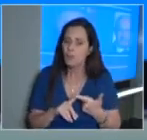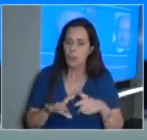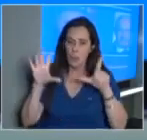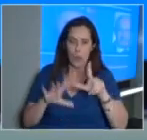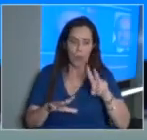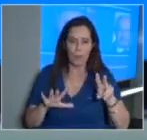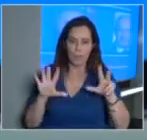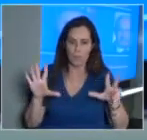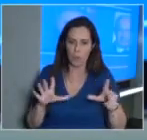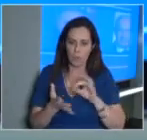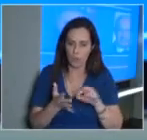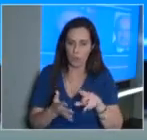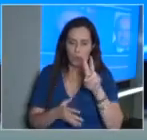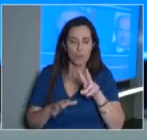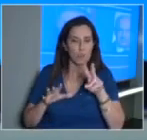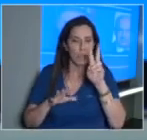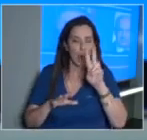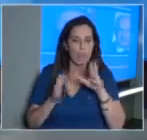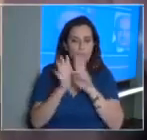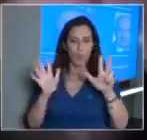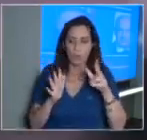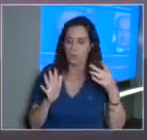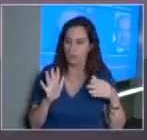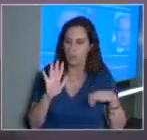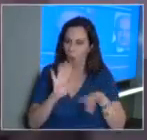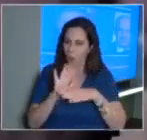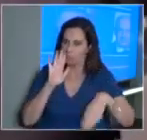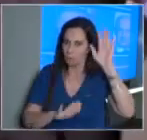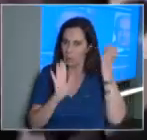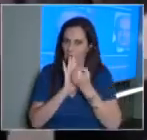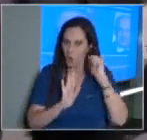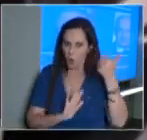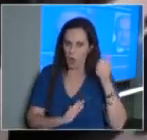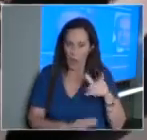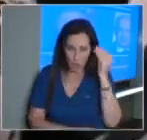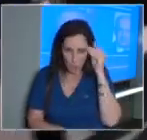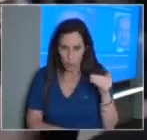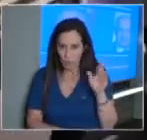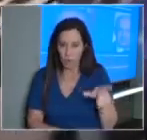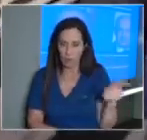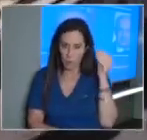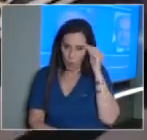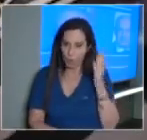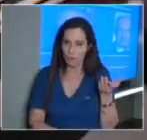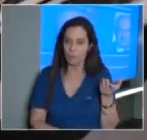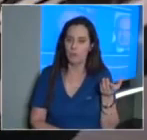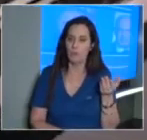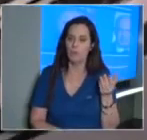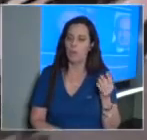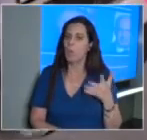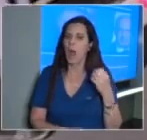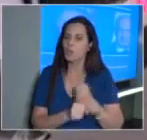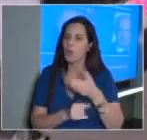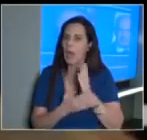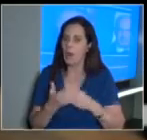ביולי 2018, הנה כתוב בשני ביולי 2018, החוק עבר בקריאה הראשונה. את זוכרת, וגם יניר זוכר איך התנהגו